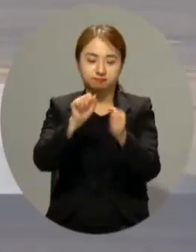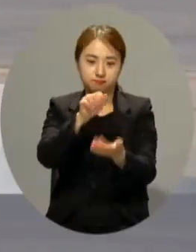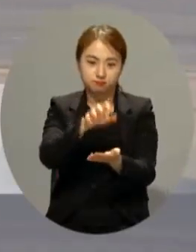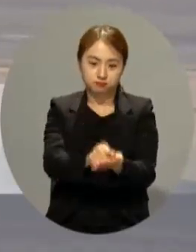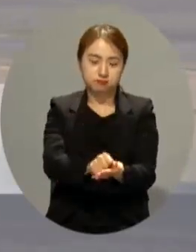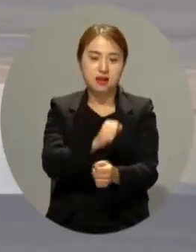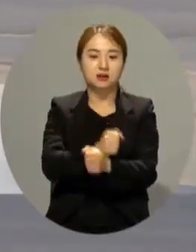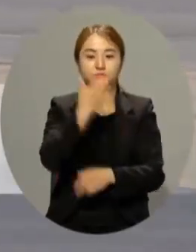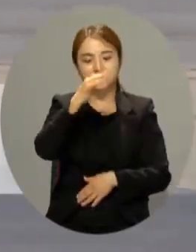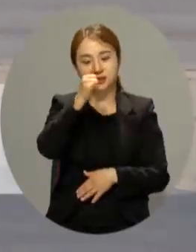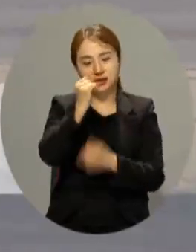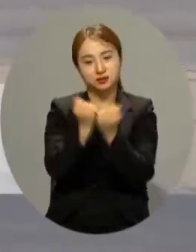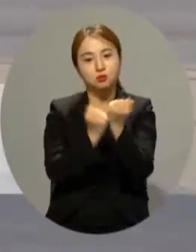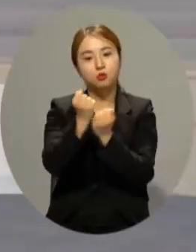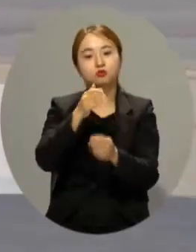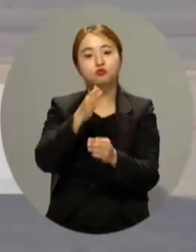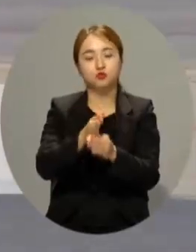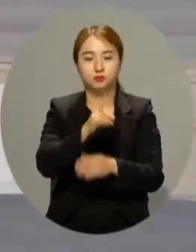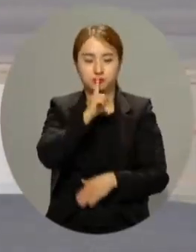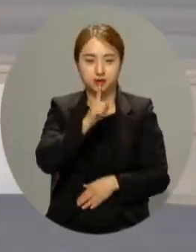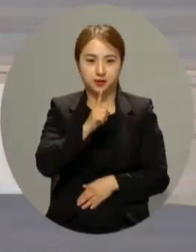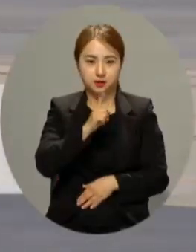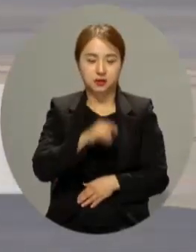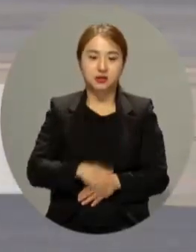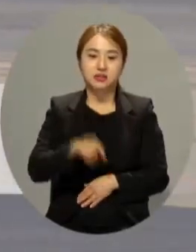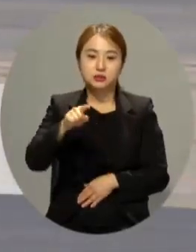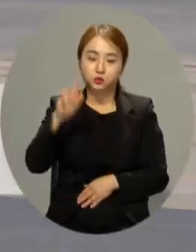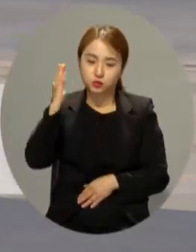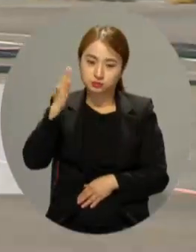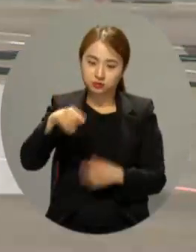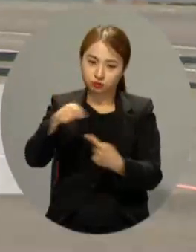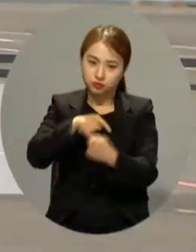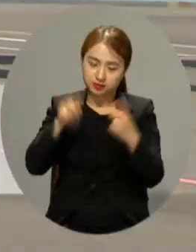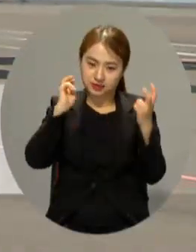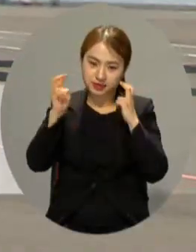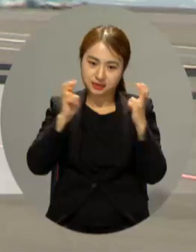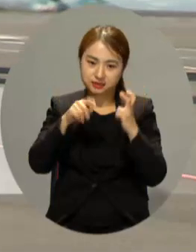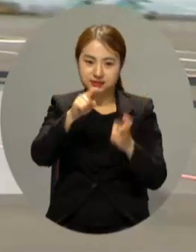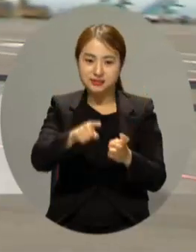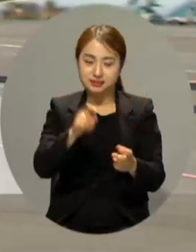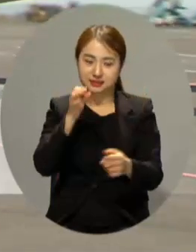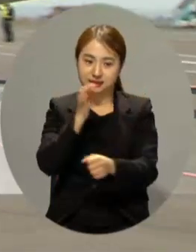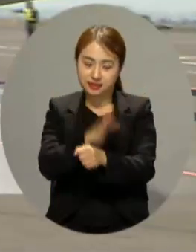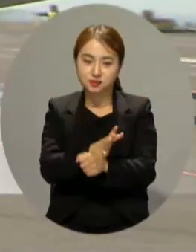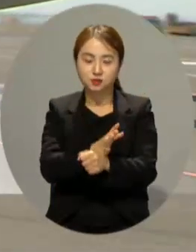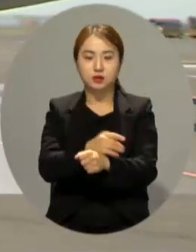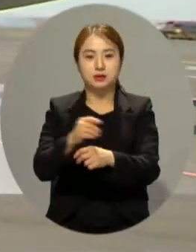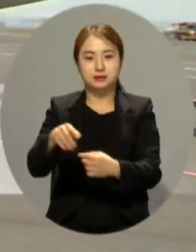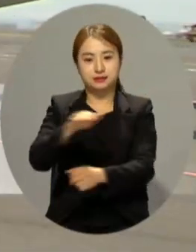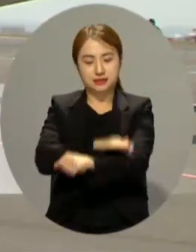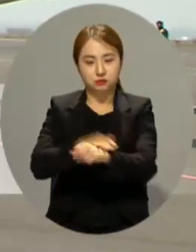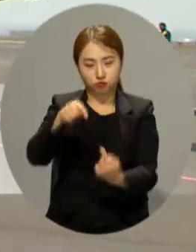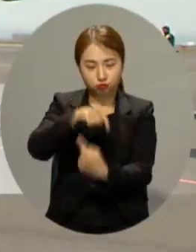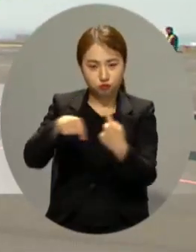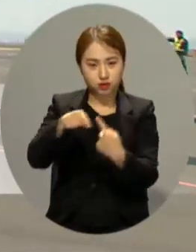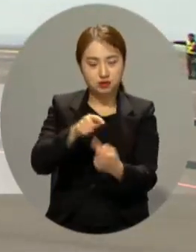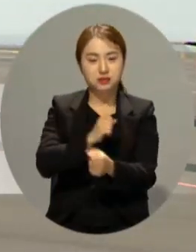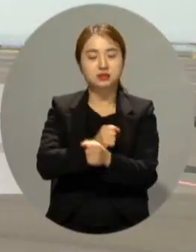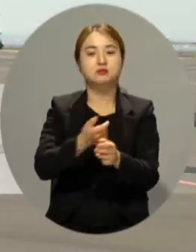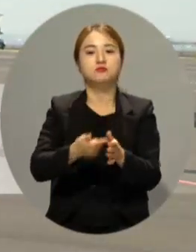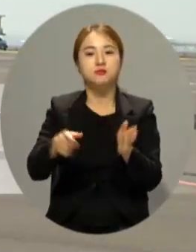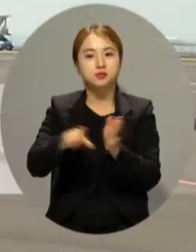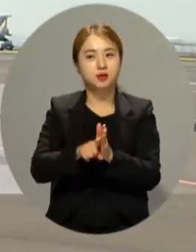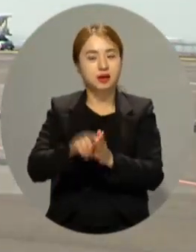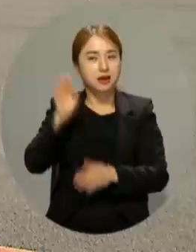말했습니다 인스타항공은 최근 사모펀드 운용사가 제인수에 정상화에 나서면서 국제공항을 보유한 지역을